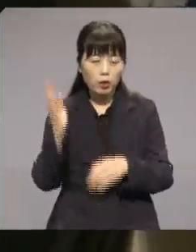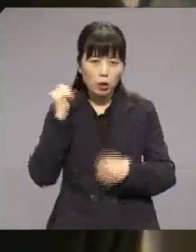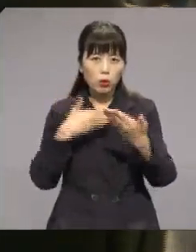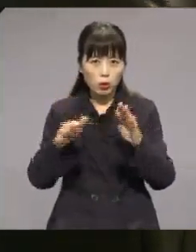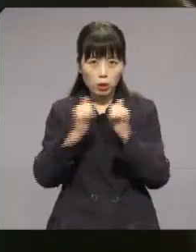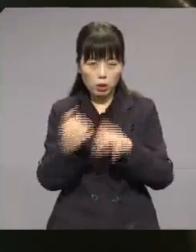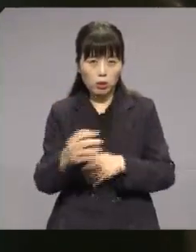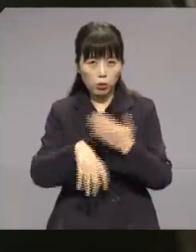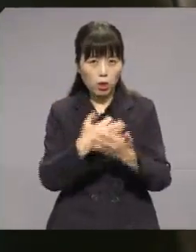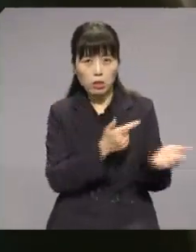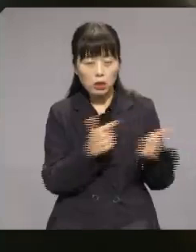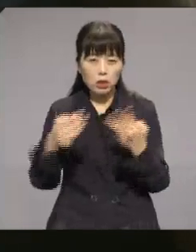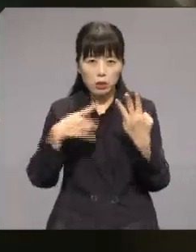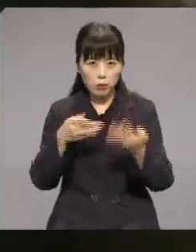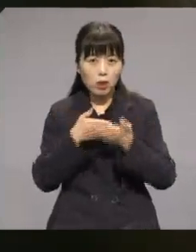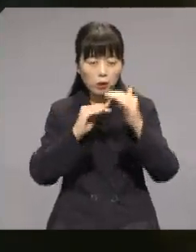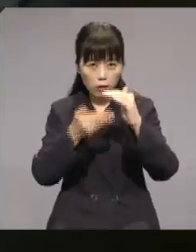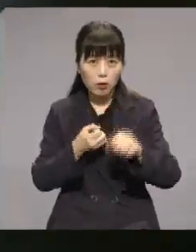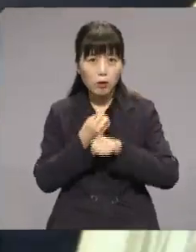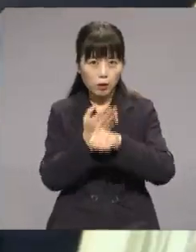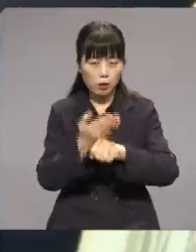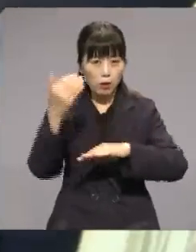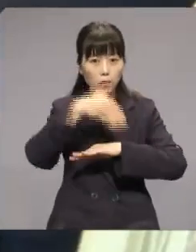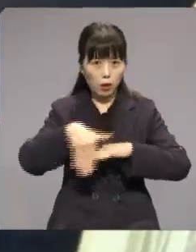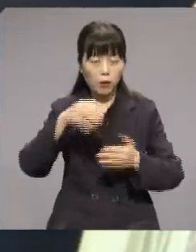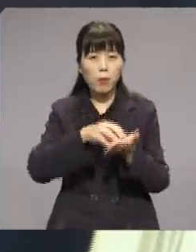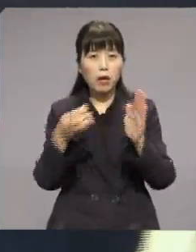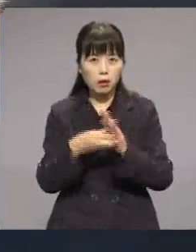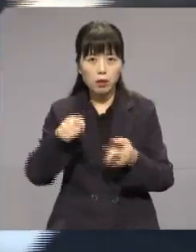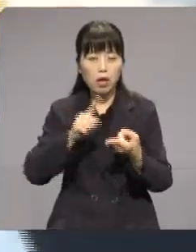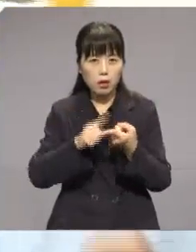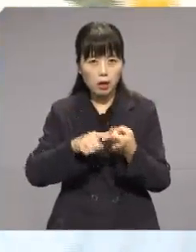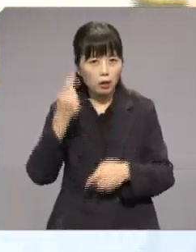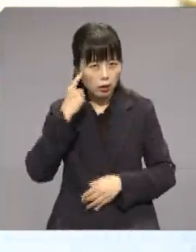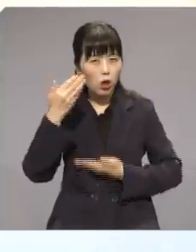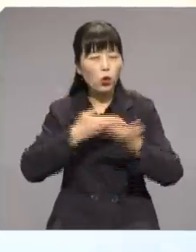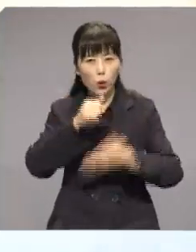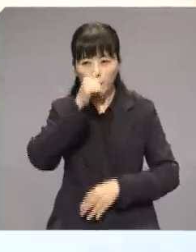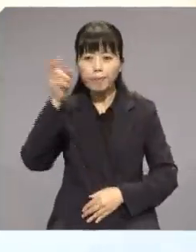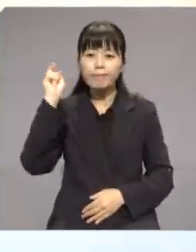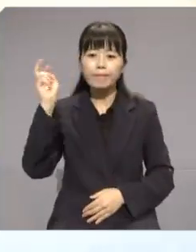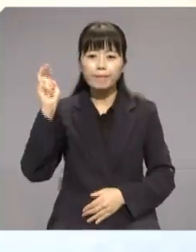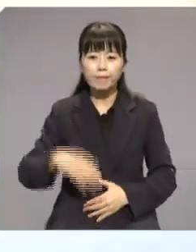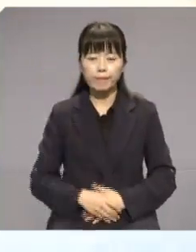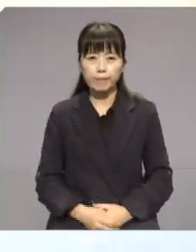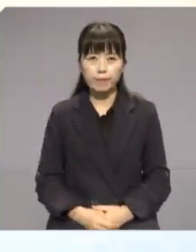대통령실 인적 쇄신 등 3대 건의 사항을 전달하겠다고 한 만큼 이에 대한 의견 교환이 있었던 걸로